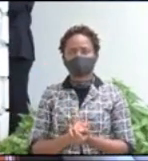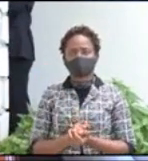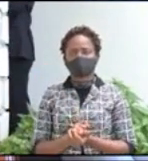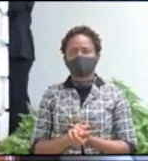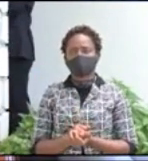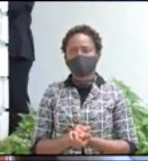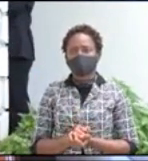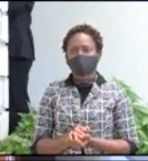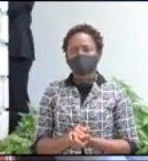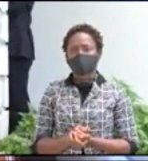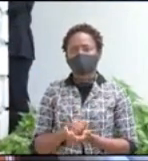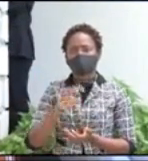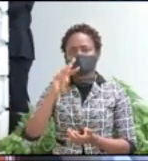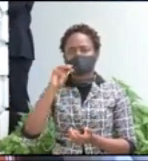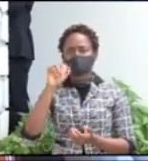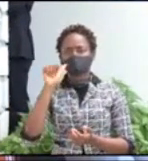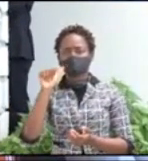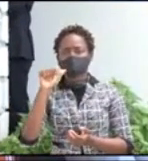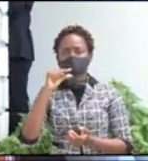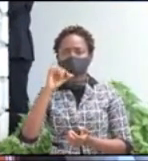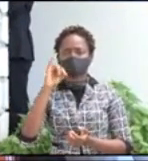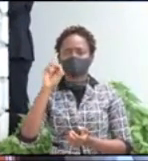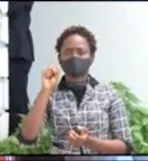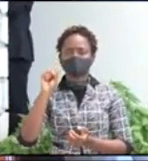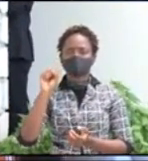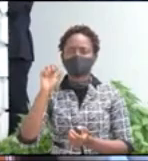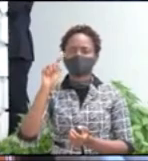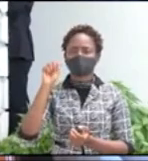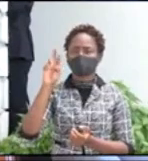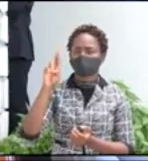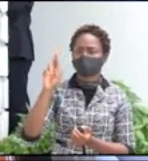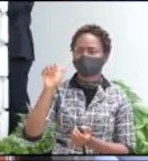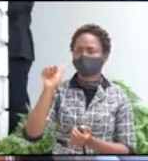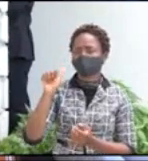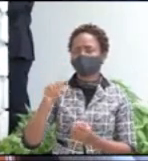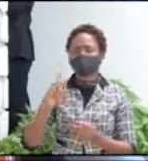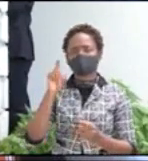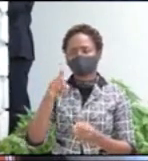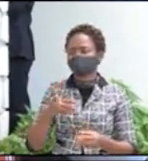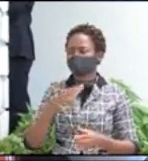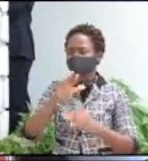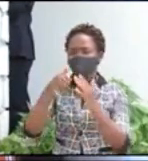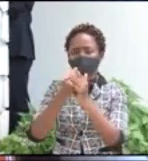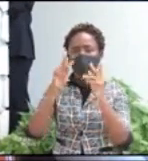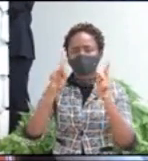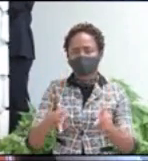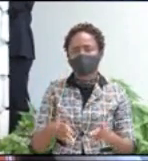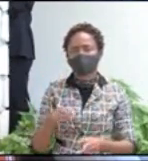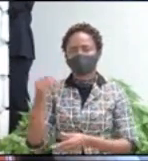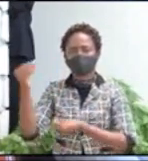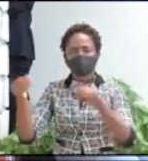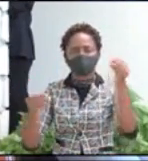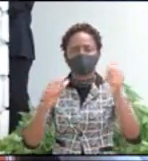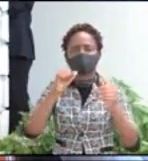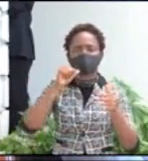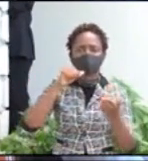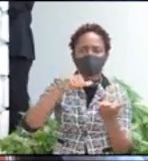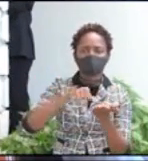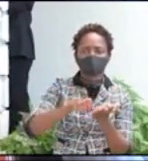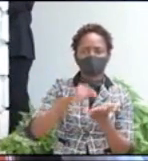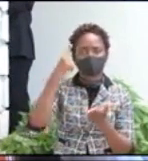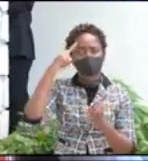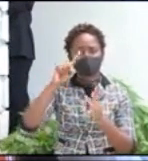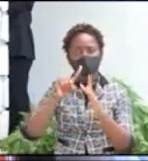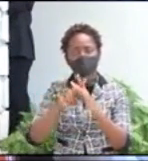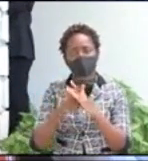intérieur faut nous remettre yo texte yo azek yo délégué ville yo faut tout moun nan société a ka commencer